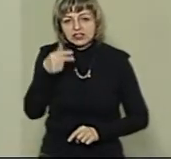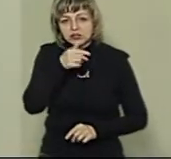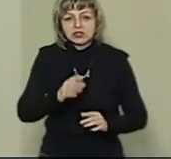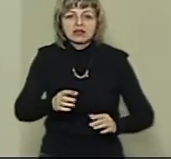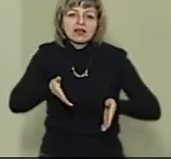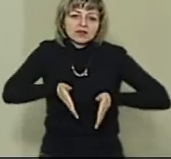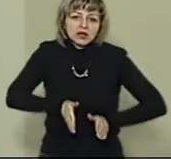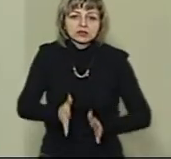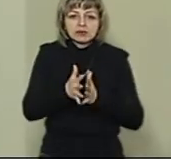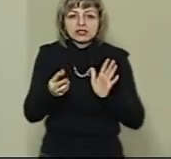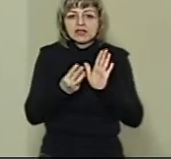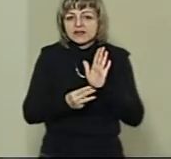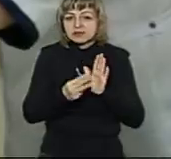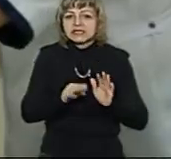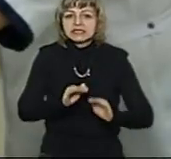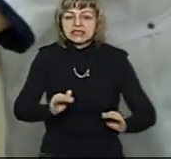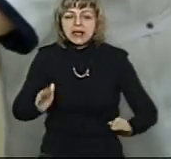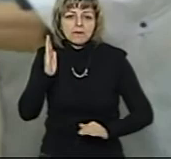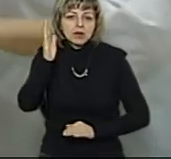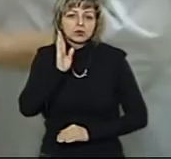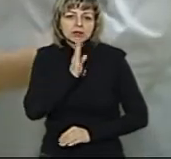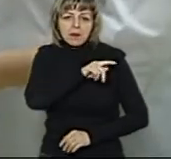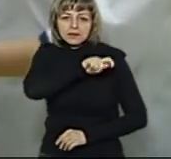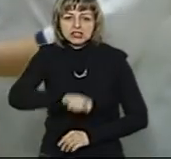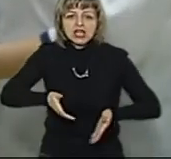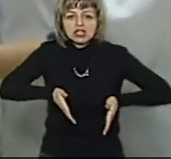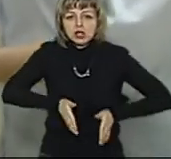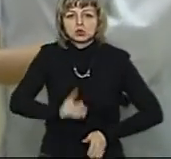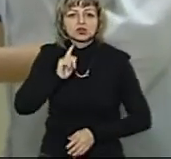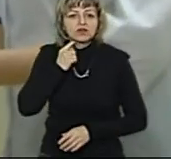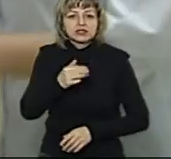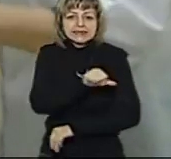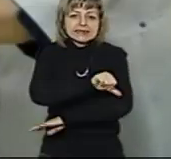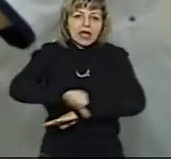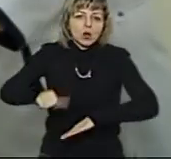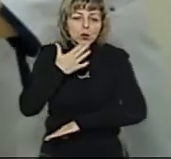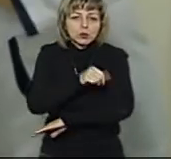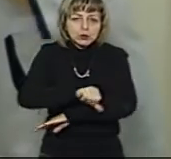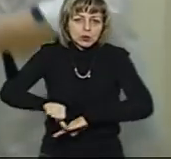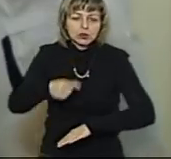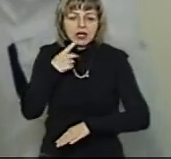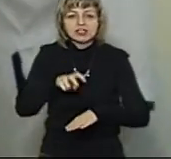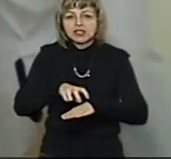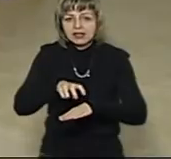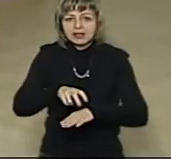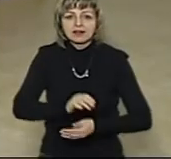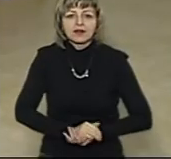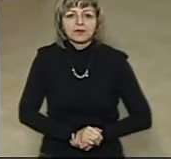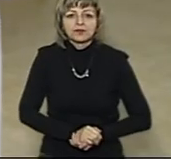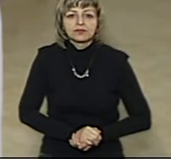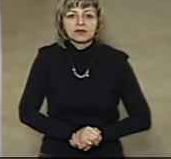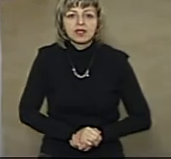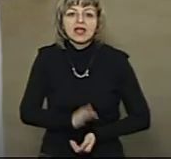світ побачило більше 80 дітей. Майбутні мами приїжджають народжувати до Луцька за кордону, каже лікарка Надія Щурук. Вони